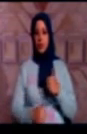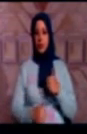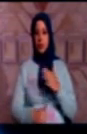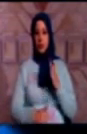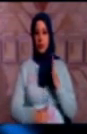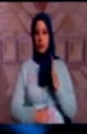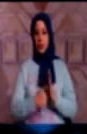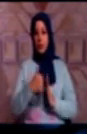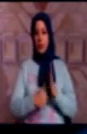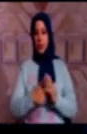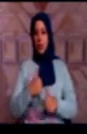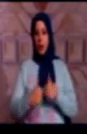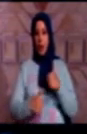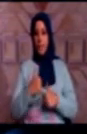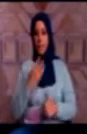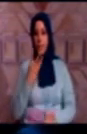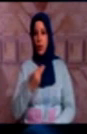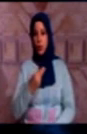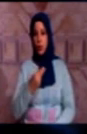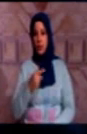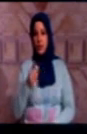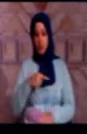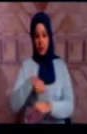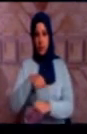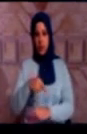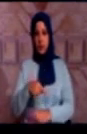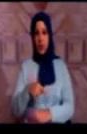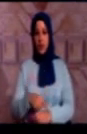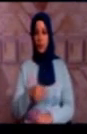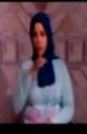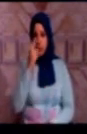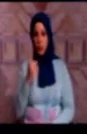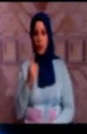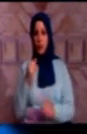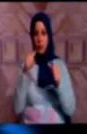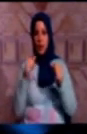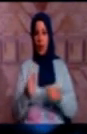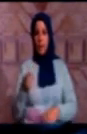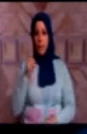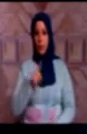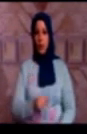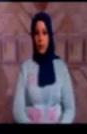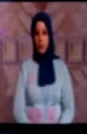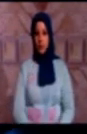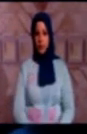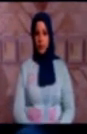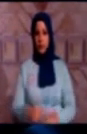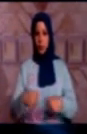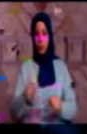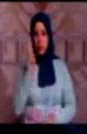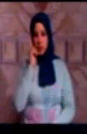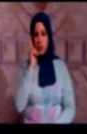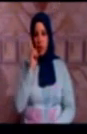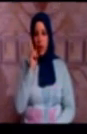خلال 24 ساعه وبالتهديد ان شاء الله هتعلن بكره في مؤتمر صحفي